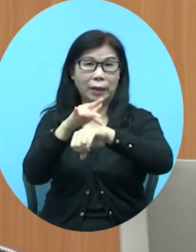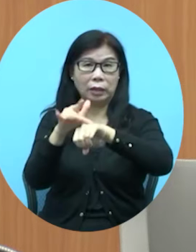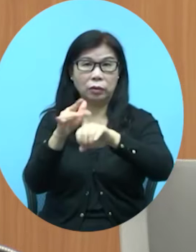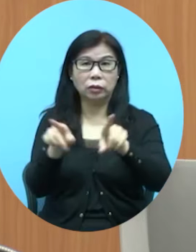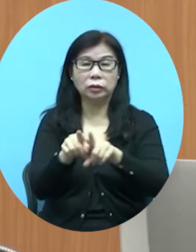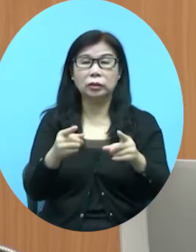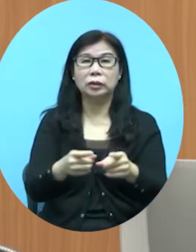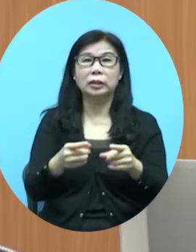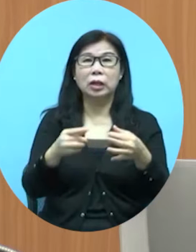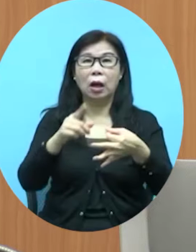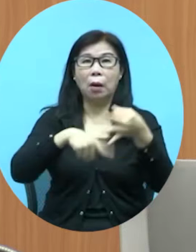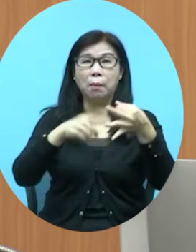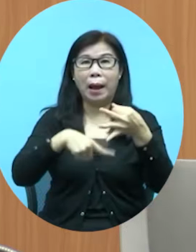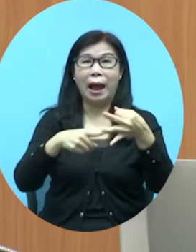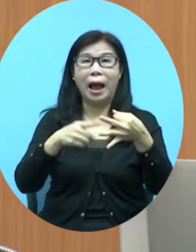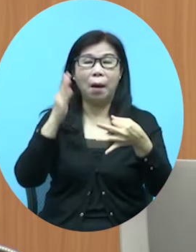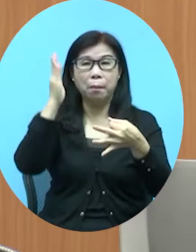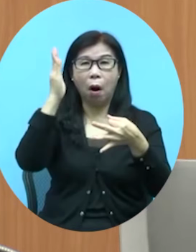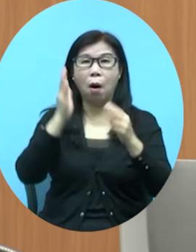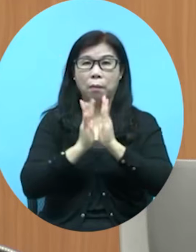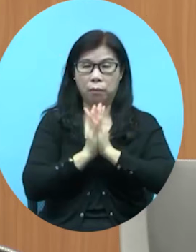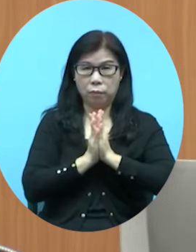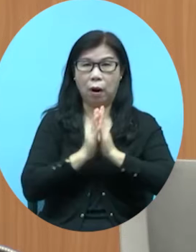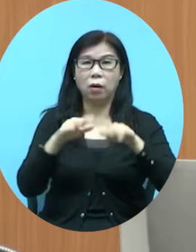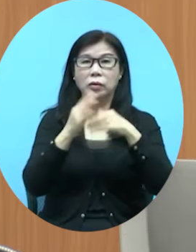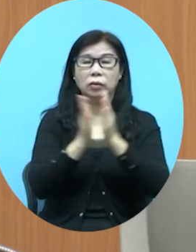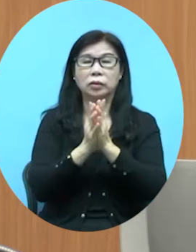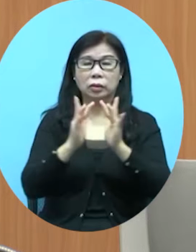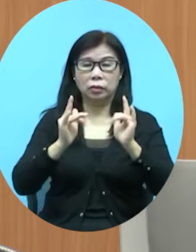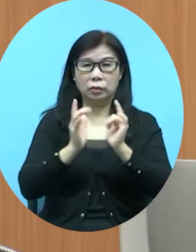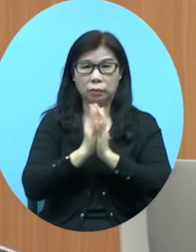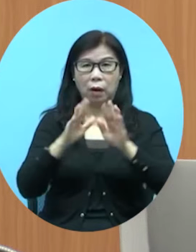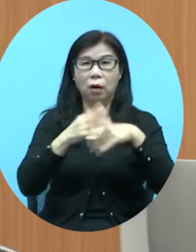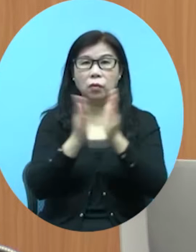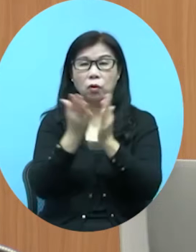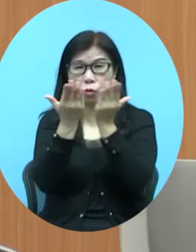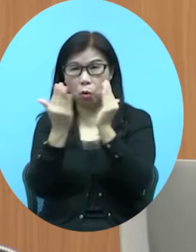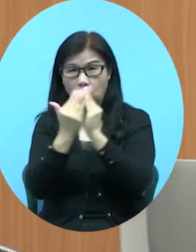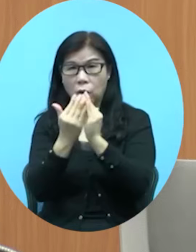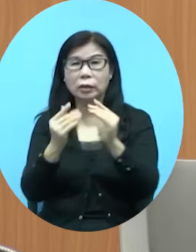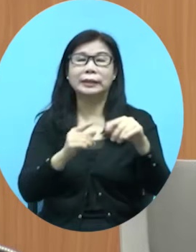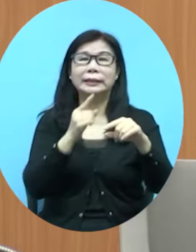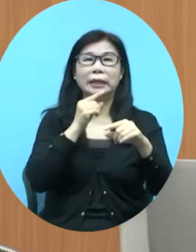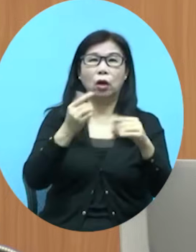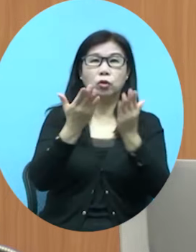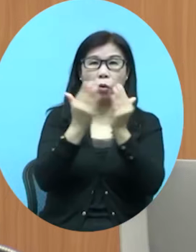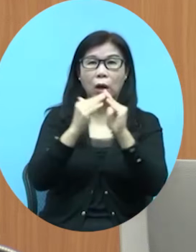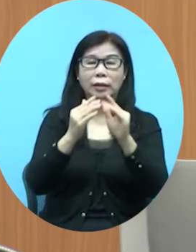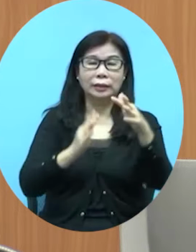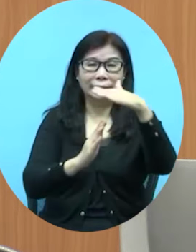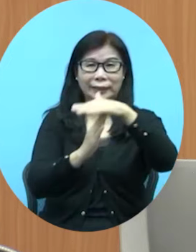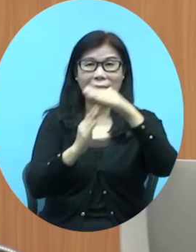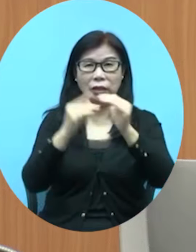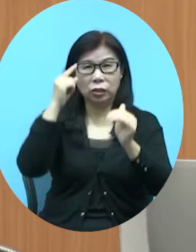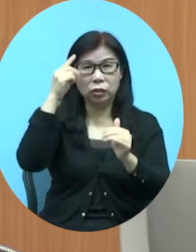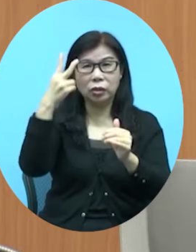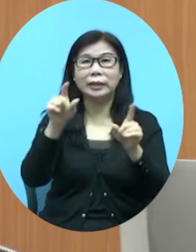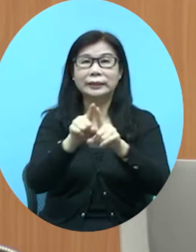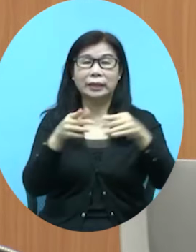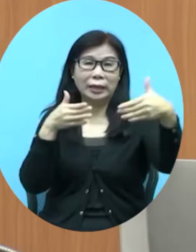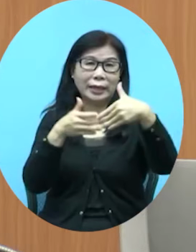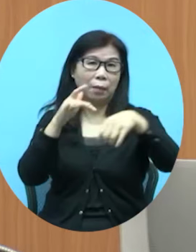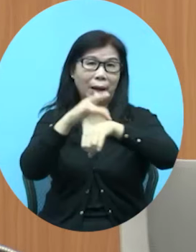在德望那裏上學我們都叫那間學校暫時停一兩天就等候那個緊密